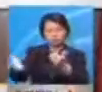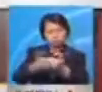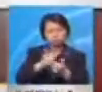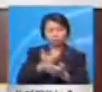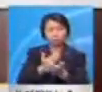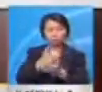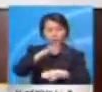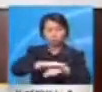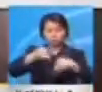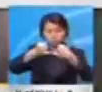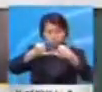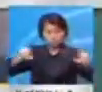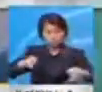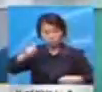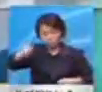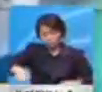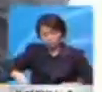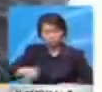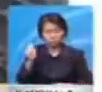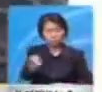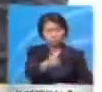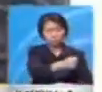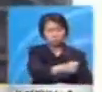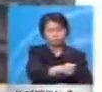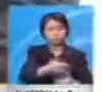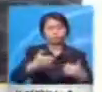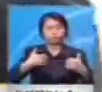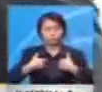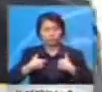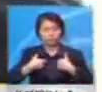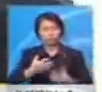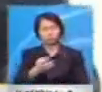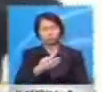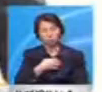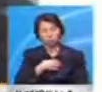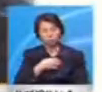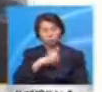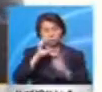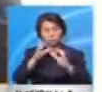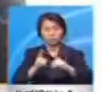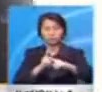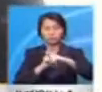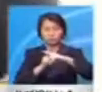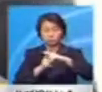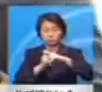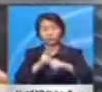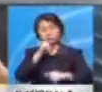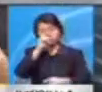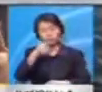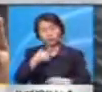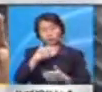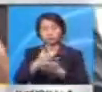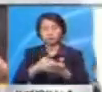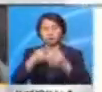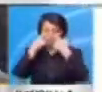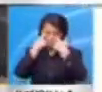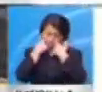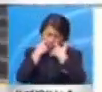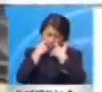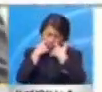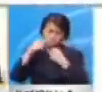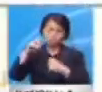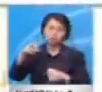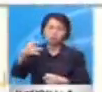online payment kredit KAD masing-masing ada juga yang komen secara positif sebenarnya katanya sedih dengan berita